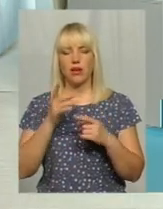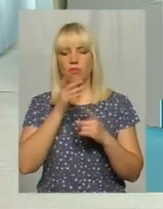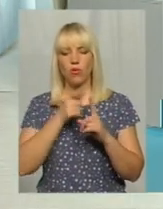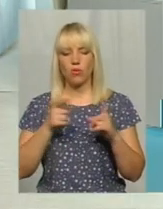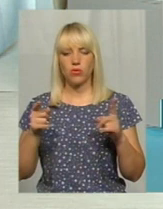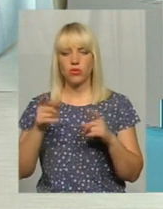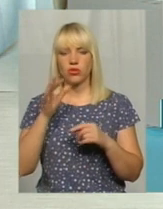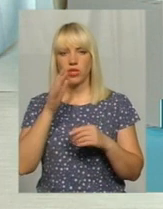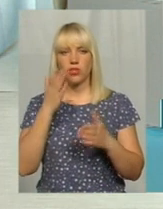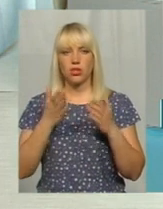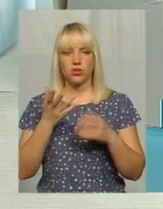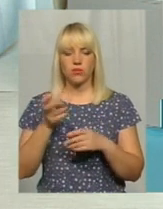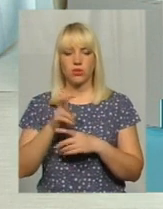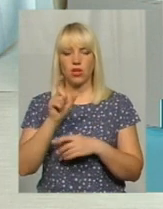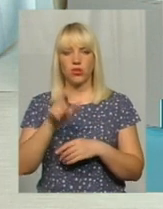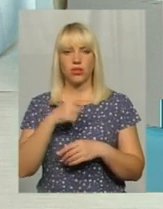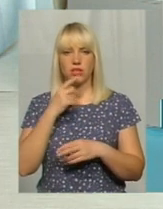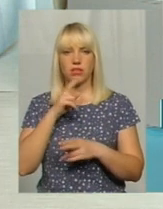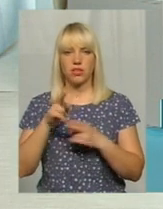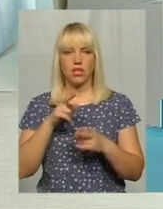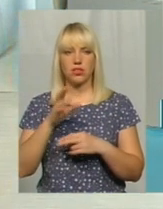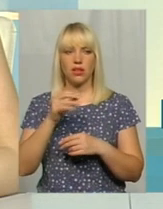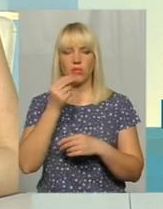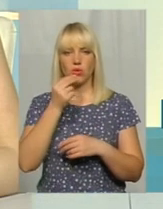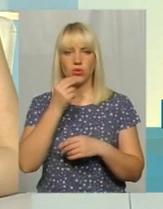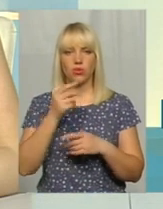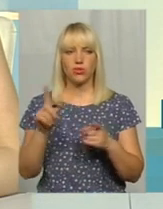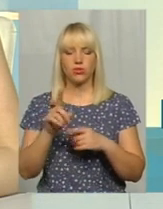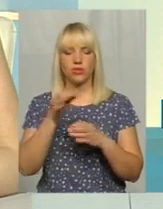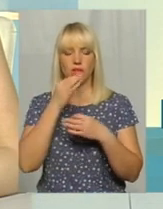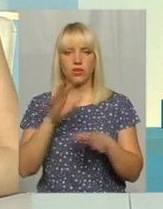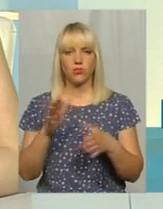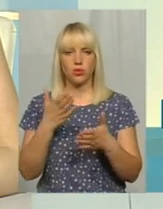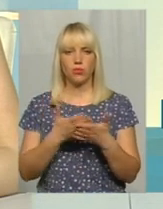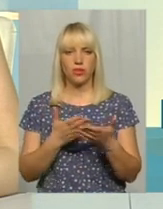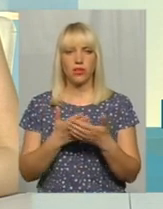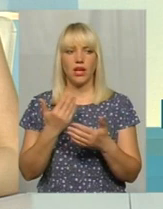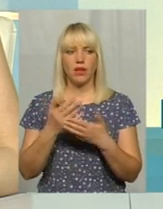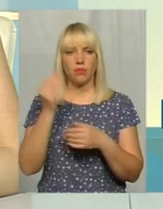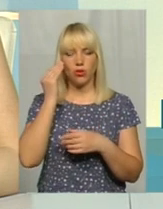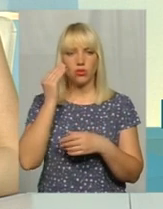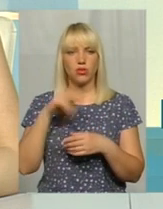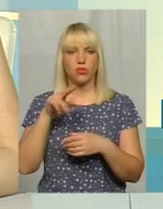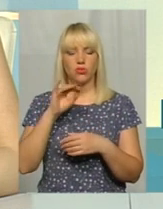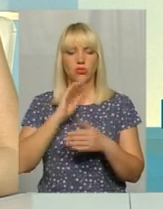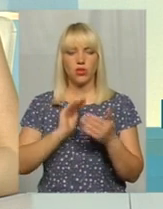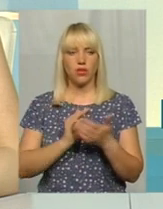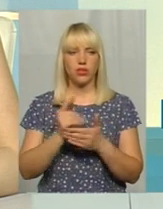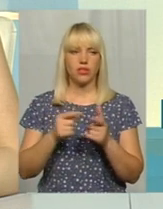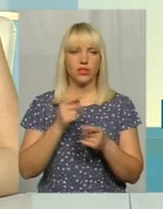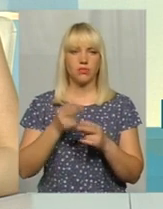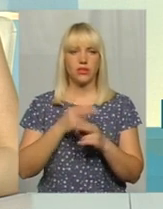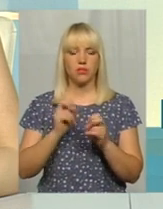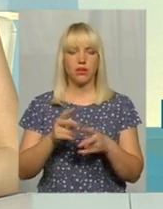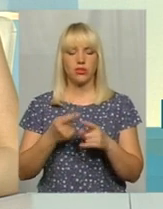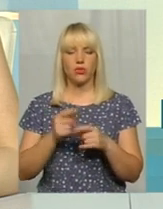тому уявіть, якщо прийшла людина, скаржиться на певний харчовий продукт, щось їй не сподобалося, є якась підозра щодо якості чи безпеки цього